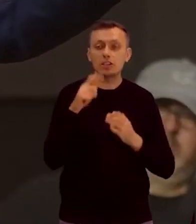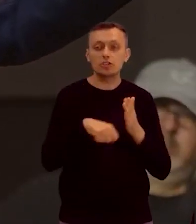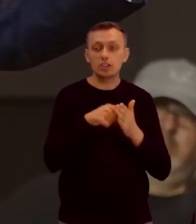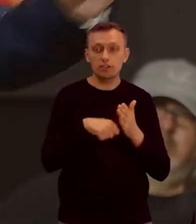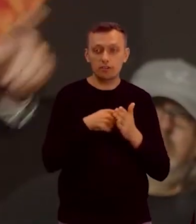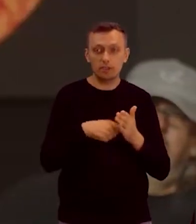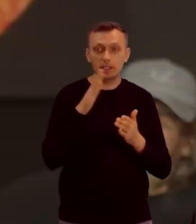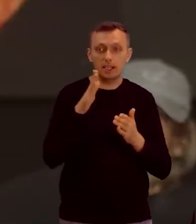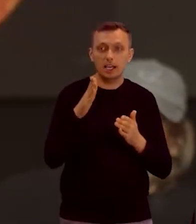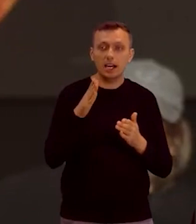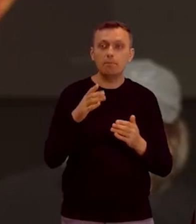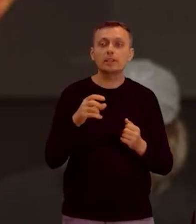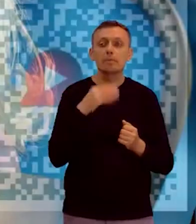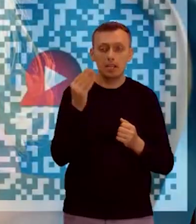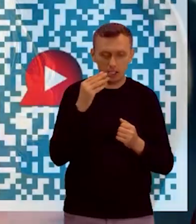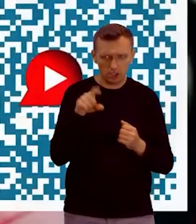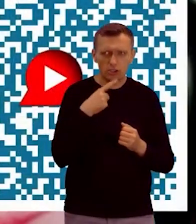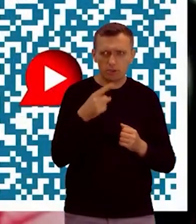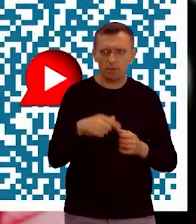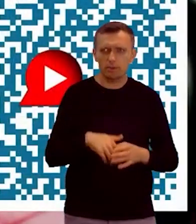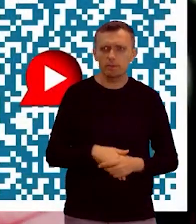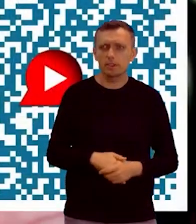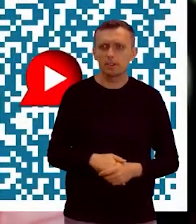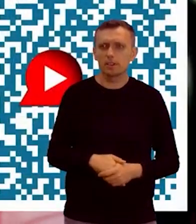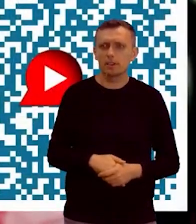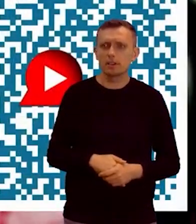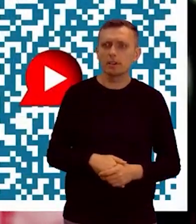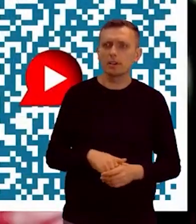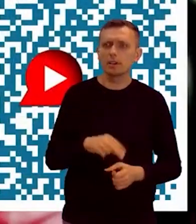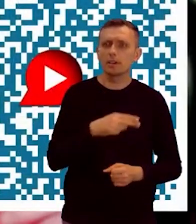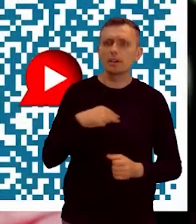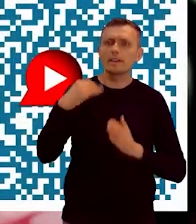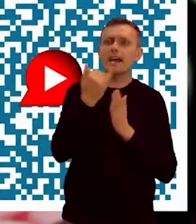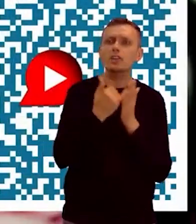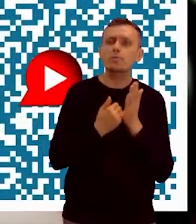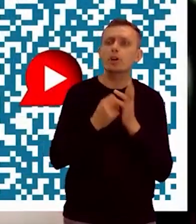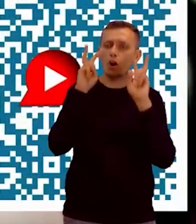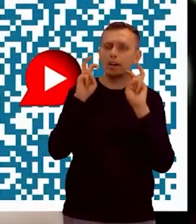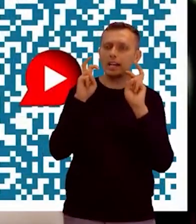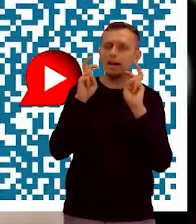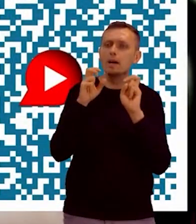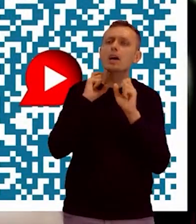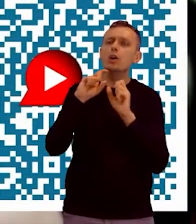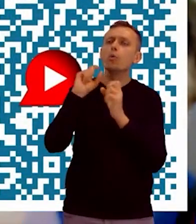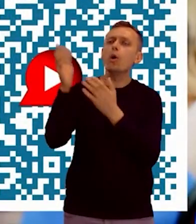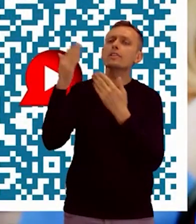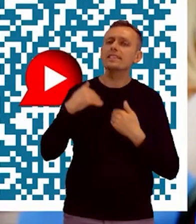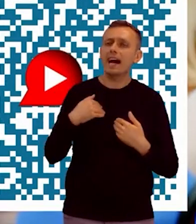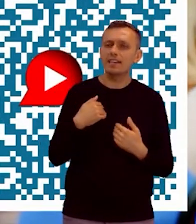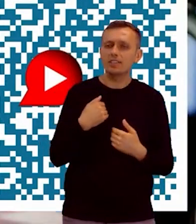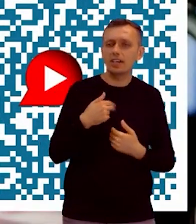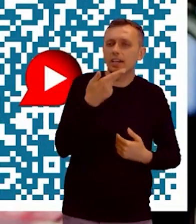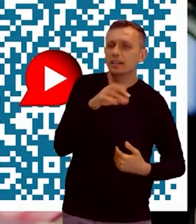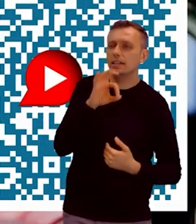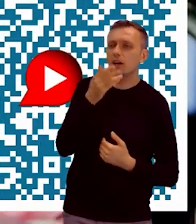tym jeszcze kilka słów. Cześć, nasz program Dajcie nam głos właśnie dostał wspaniałą nominację do